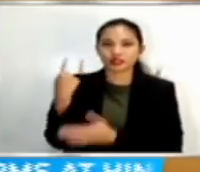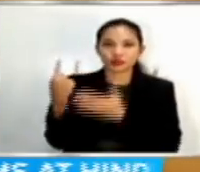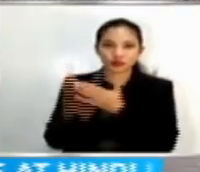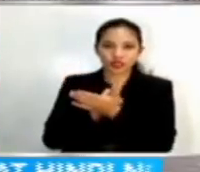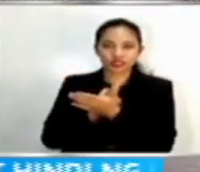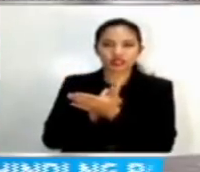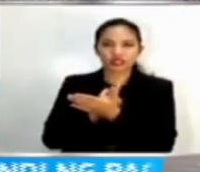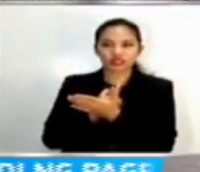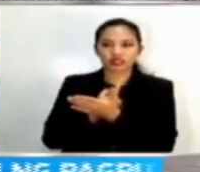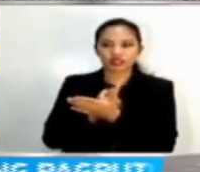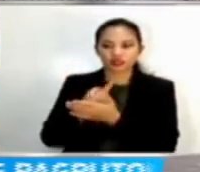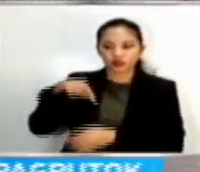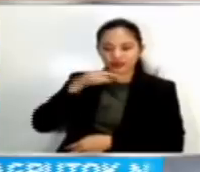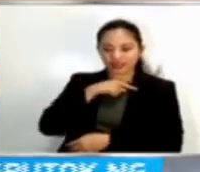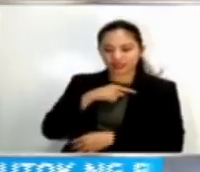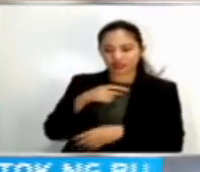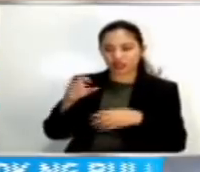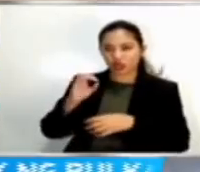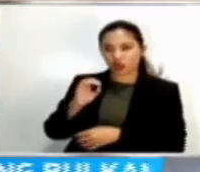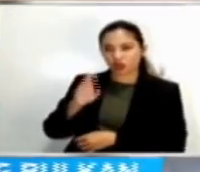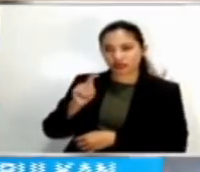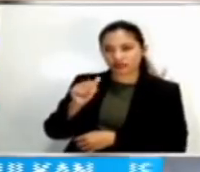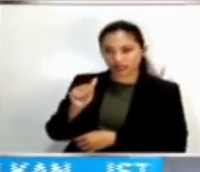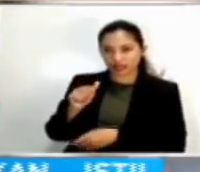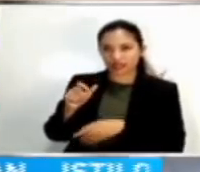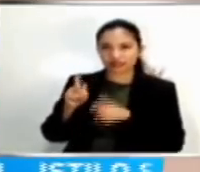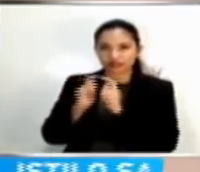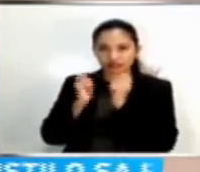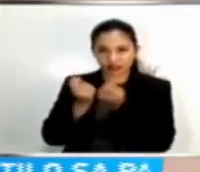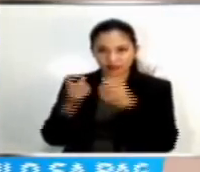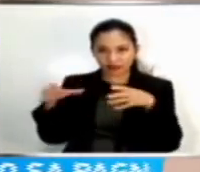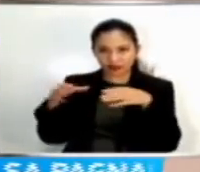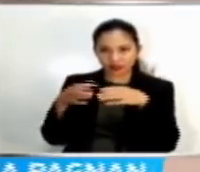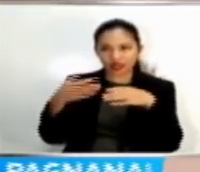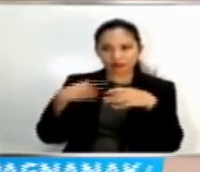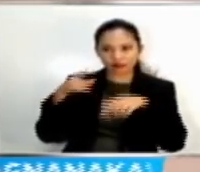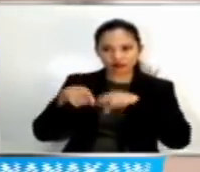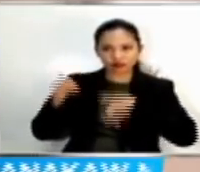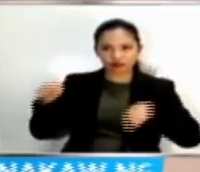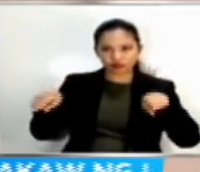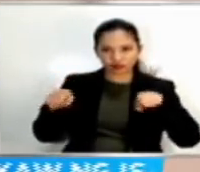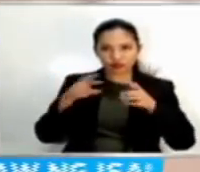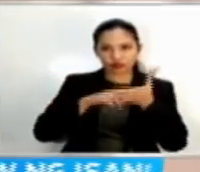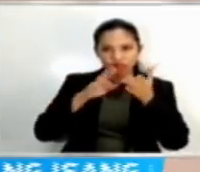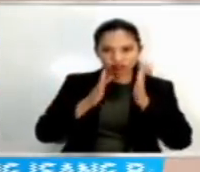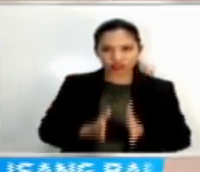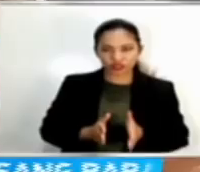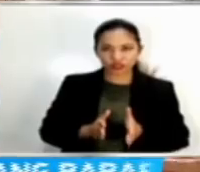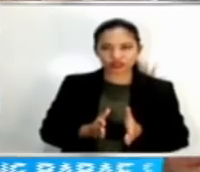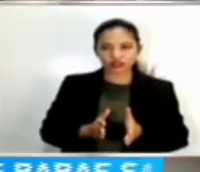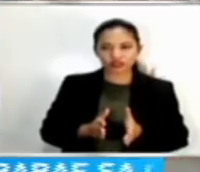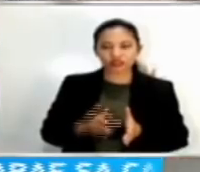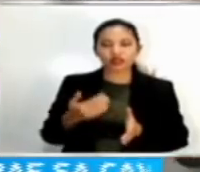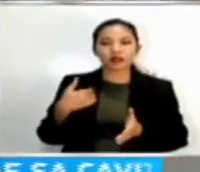group, may mga iba-ibang researchers. So si Father Nicanor, yung aming